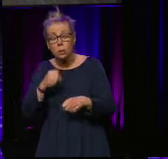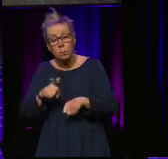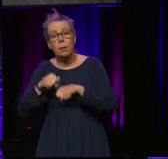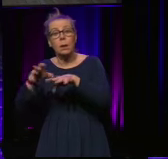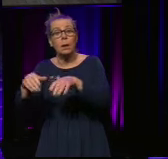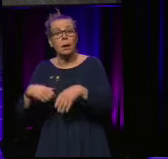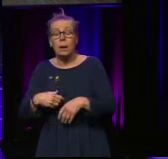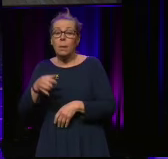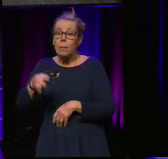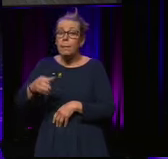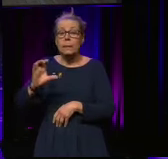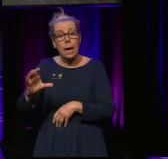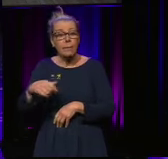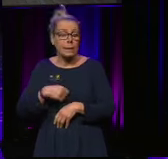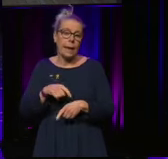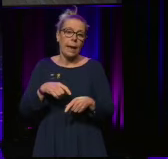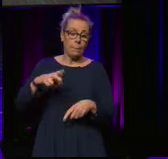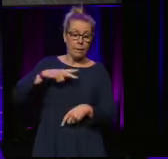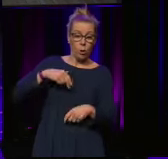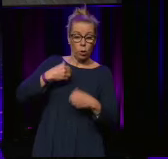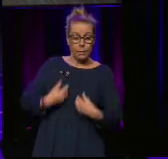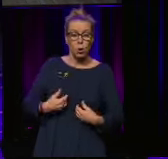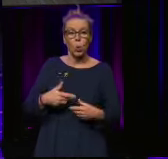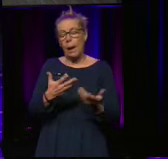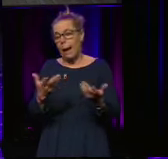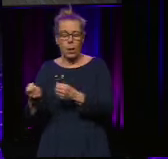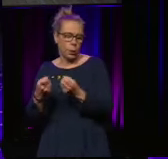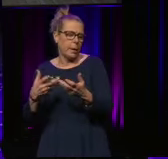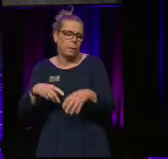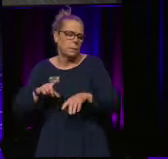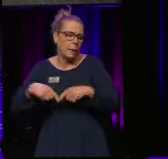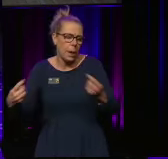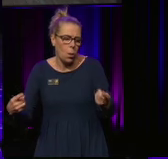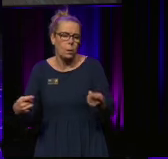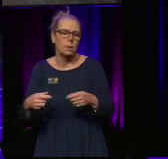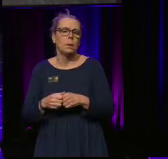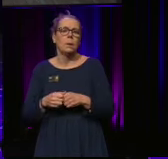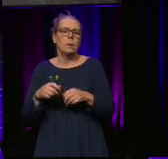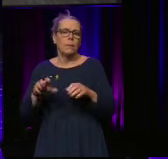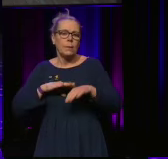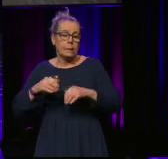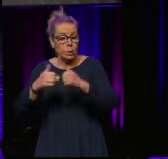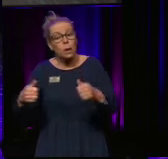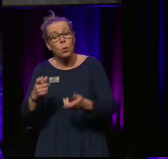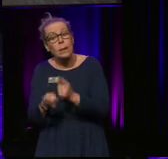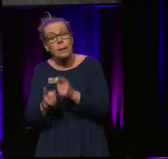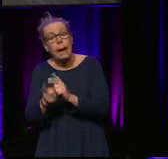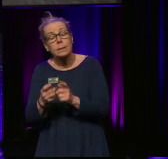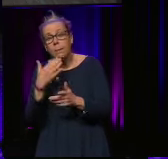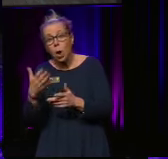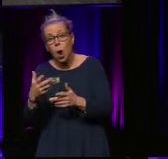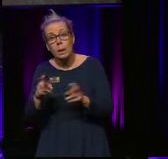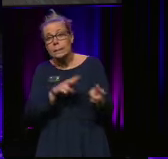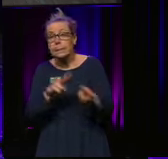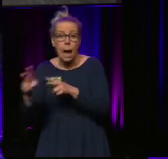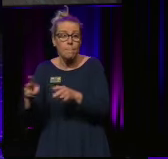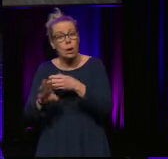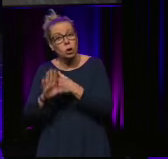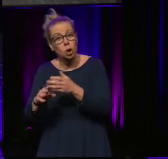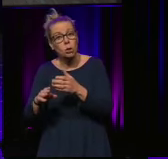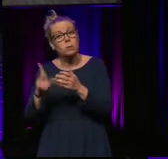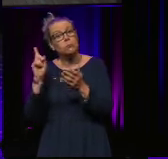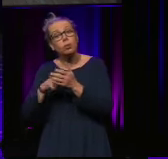eller någon privat närradiostation någonstans som är reklamfinansierad. Det är alltså ingen som helst skillnad, och det kanske är bra i och för sig det, att det är samma skydd för